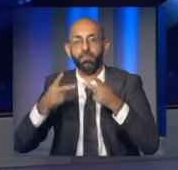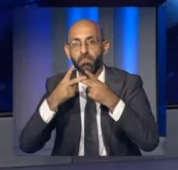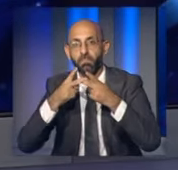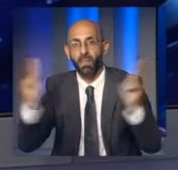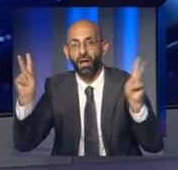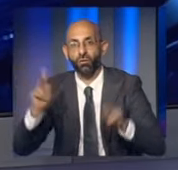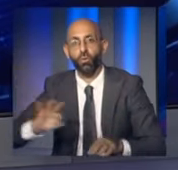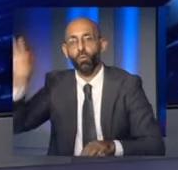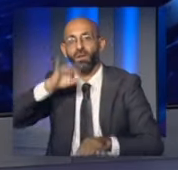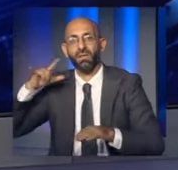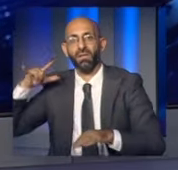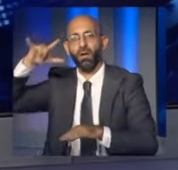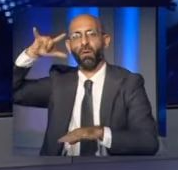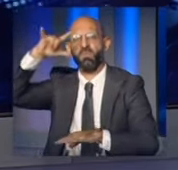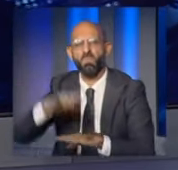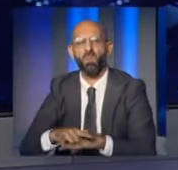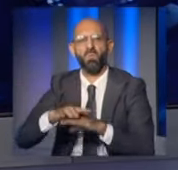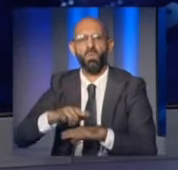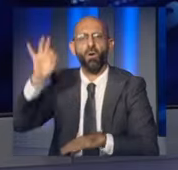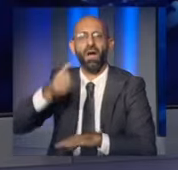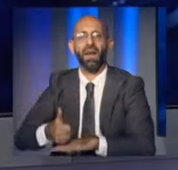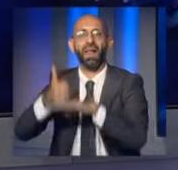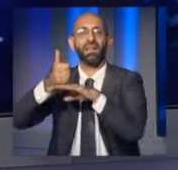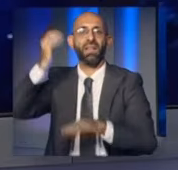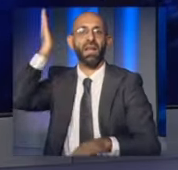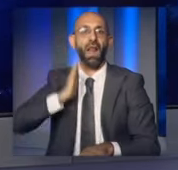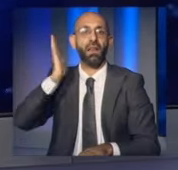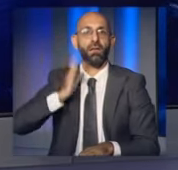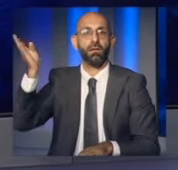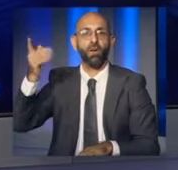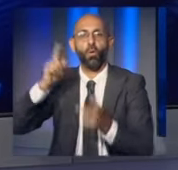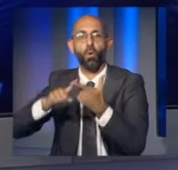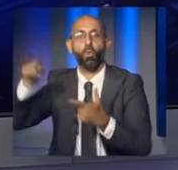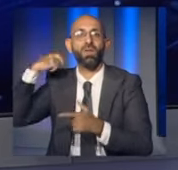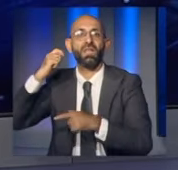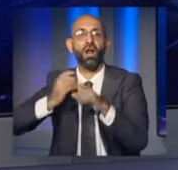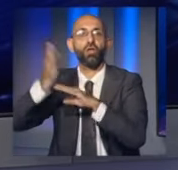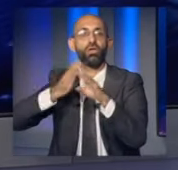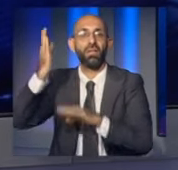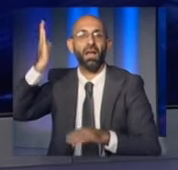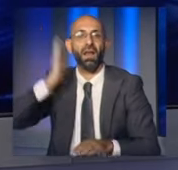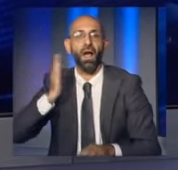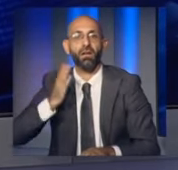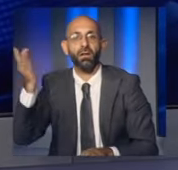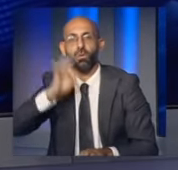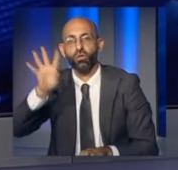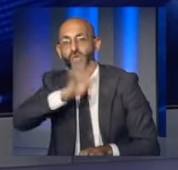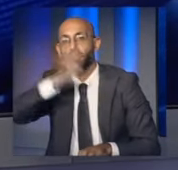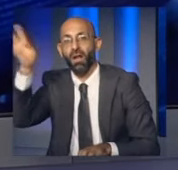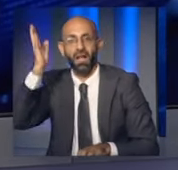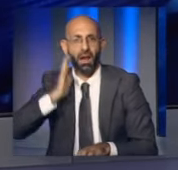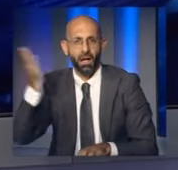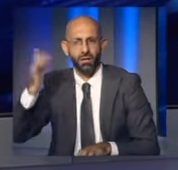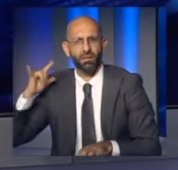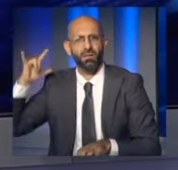البداية من حادثة تحطم المروحية التي كانت تقل الرئيس الإيراني إبراهيم رئيسي ووزير الخارجية حسين أمير عبد